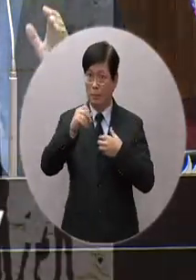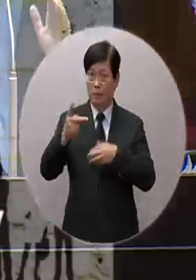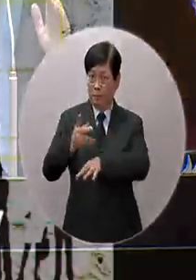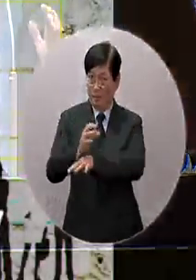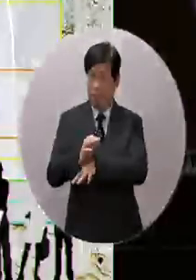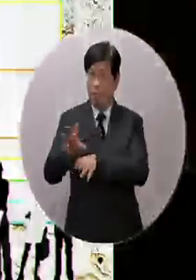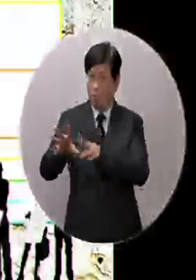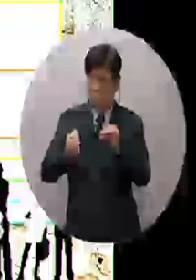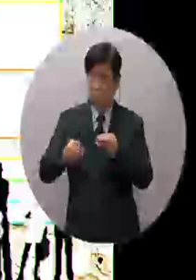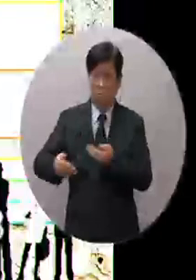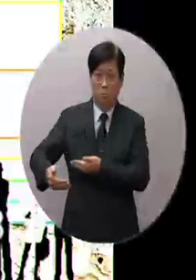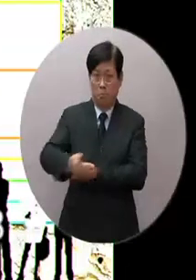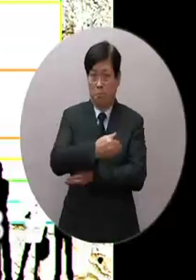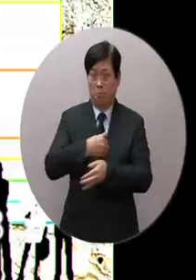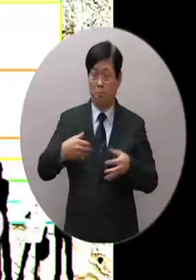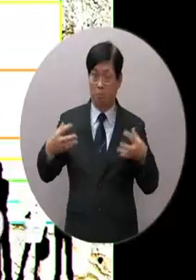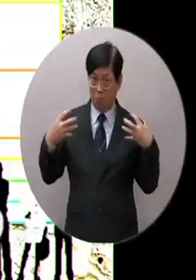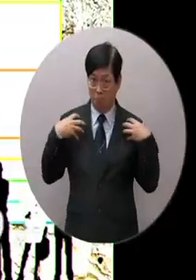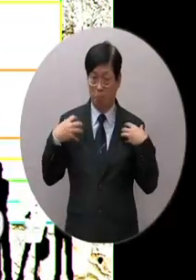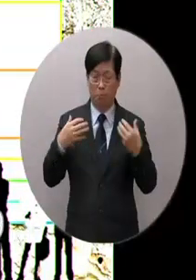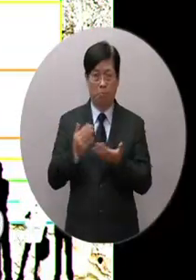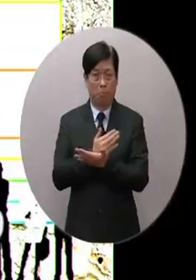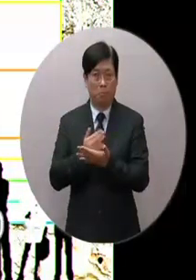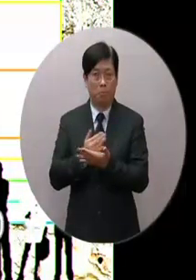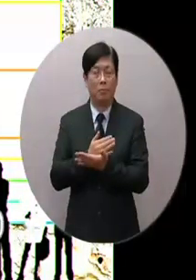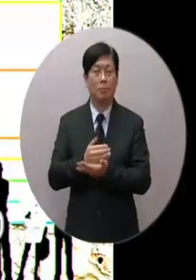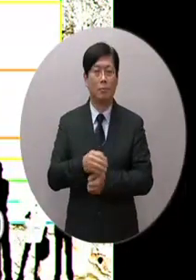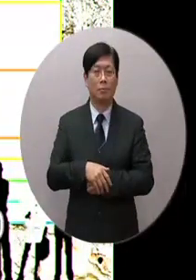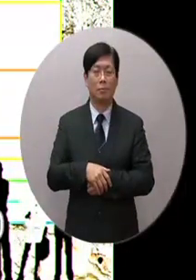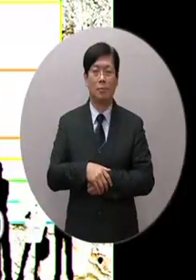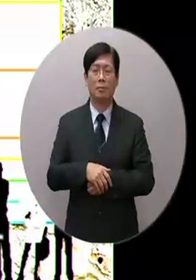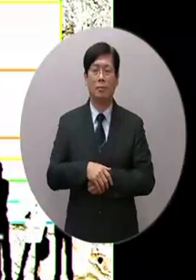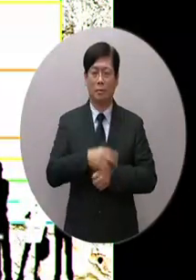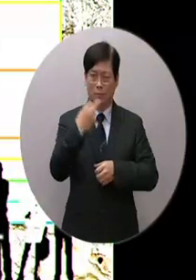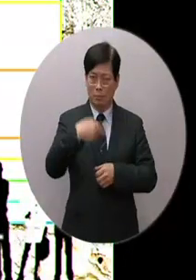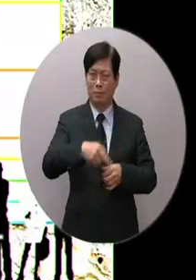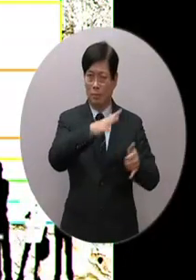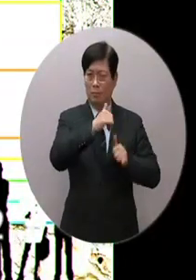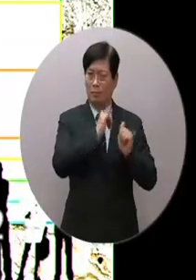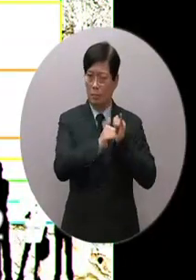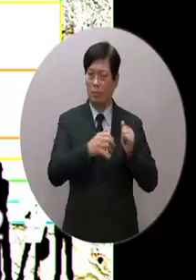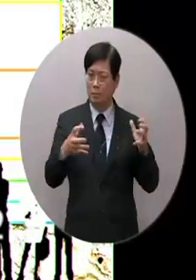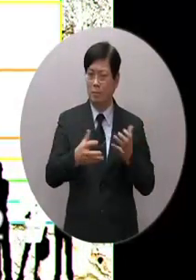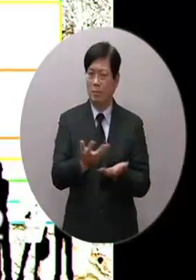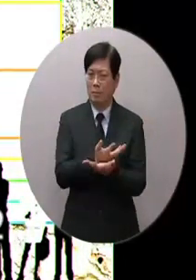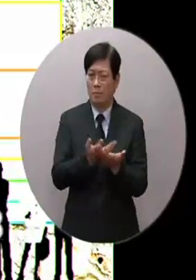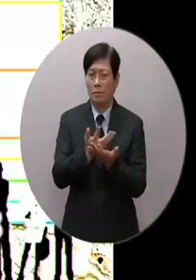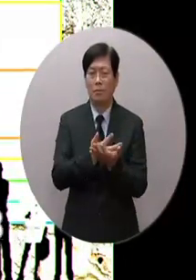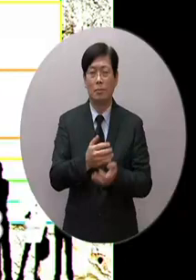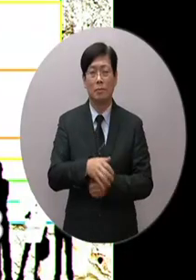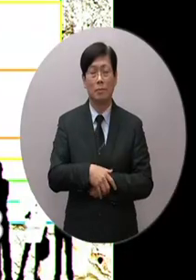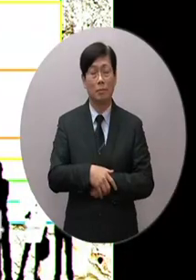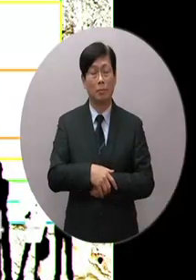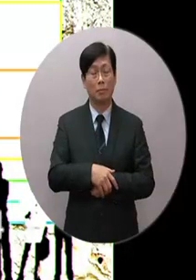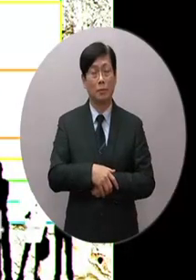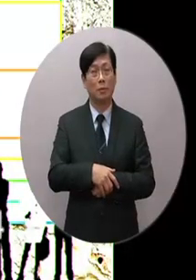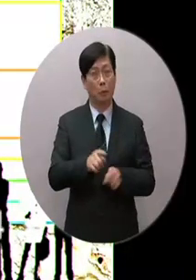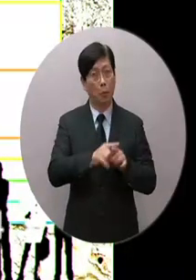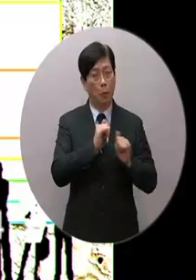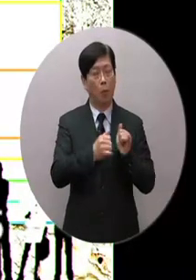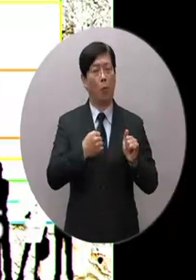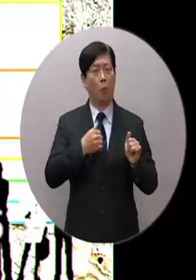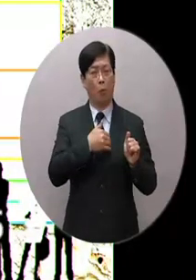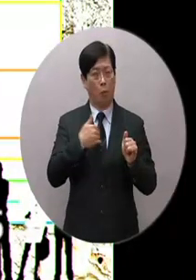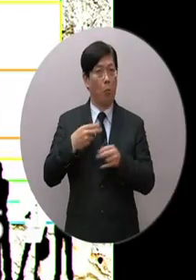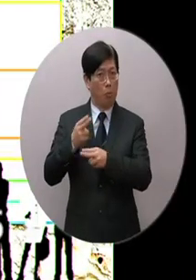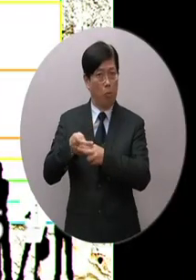学性的资料，来做一个评估，和民众政策的交流，安尼咱。民众呢，较会当信